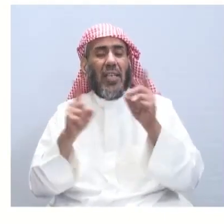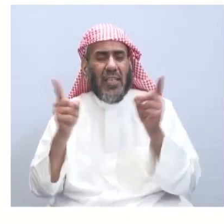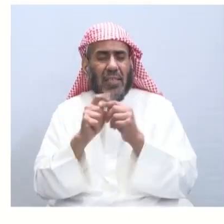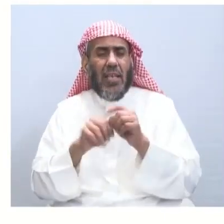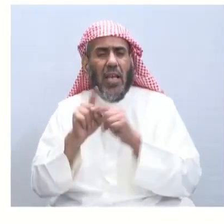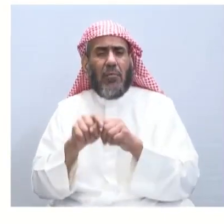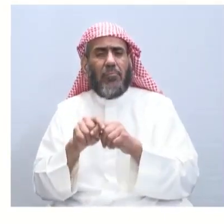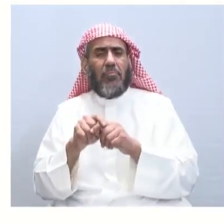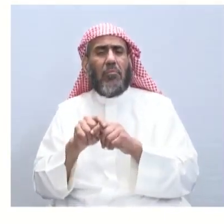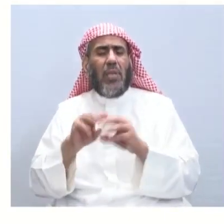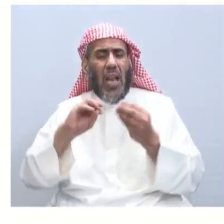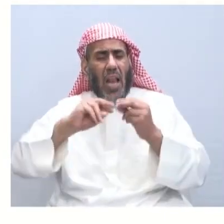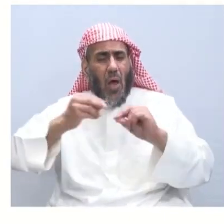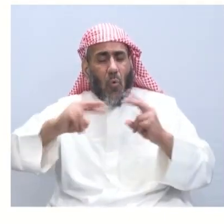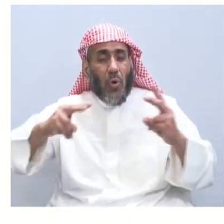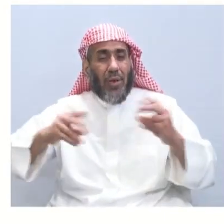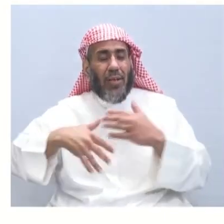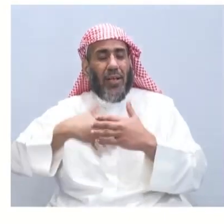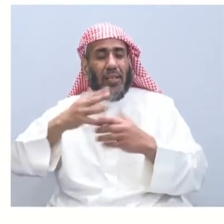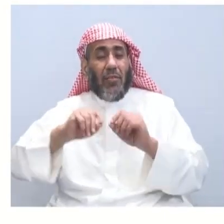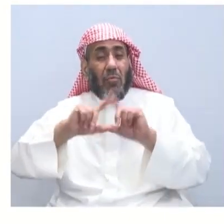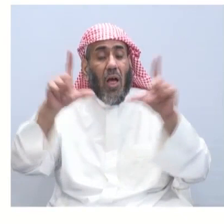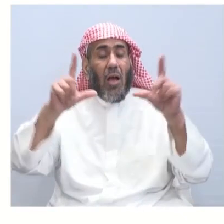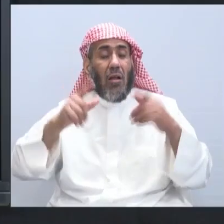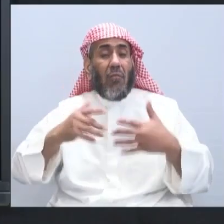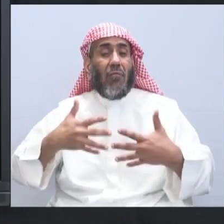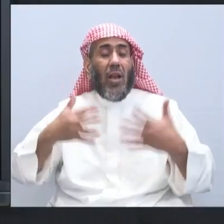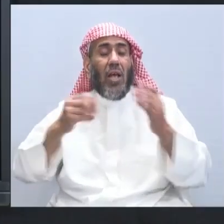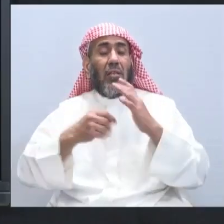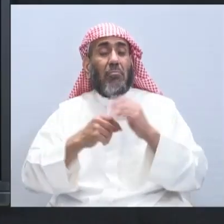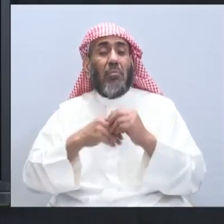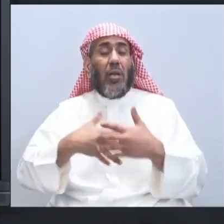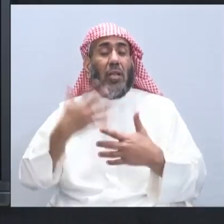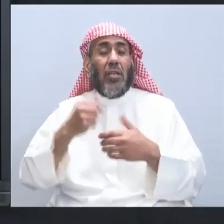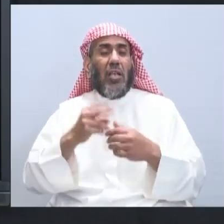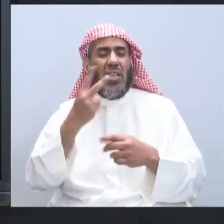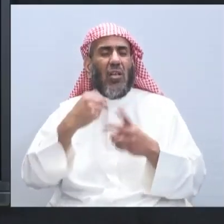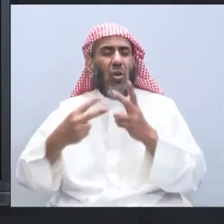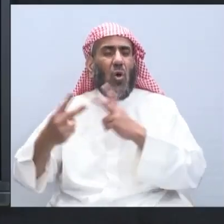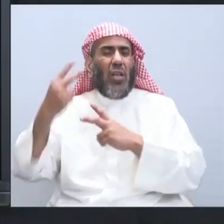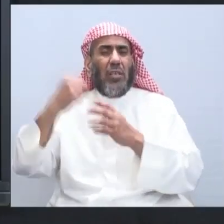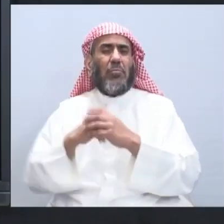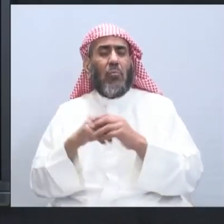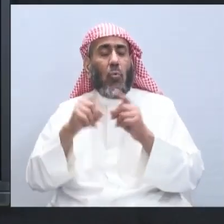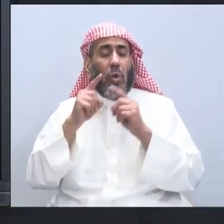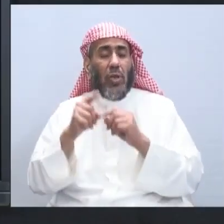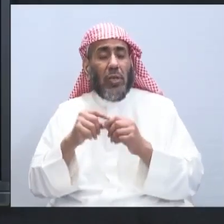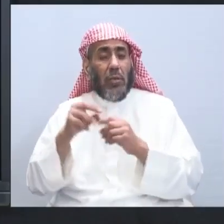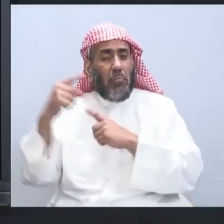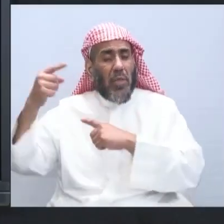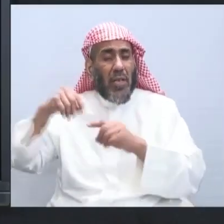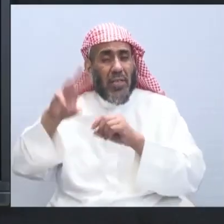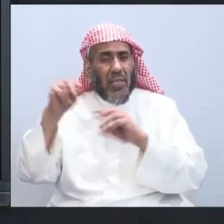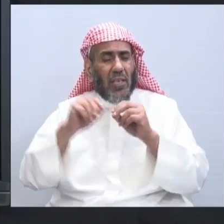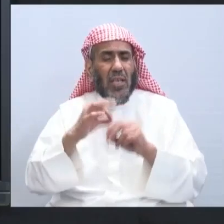جدا هي لون حديث ظهر في الادب الحديث طبعا القصص القديمه في البدايه اصلا لو نظرنا تتابعنا تاريخ القصه في